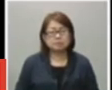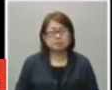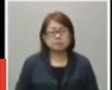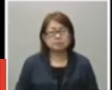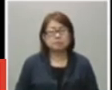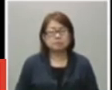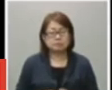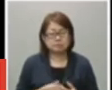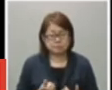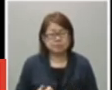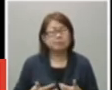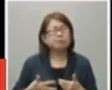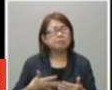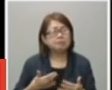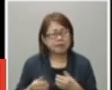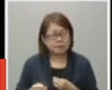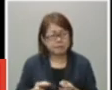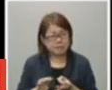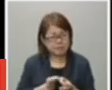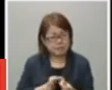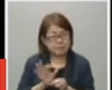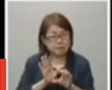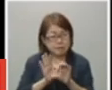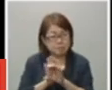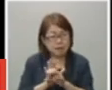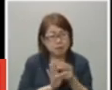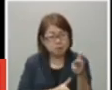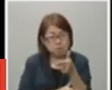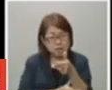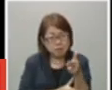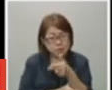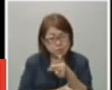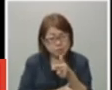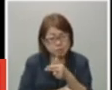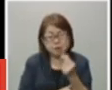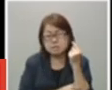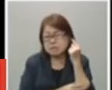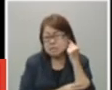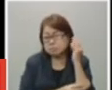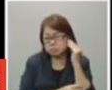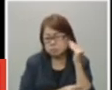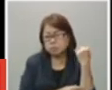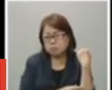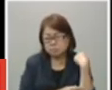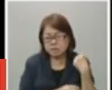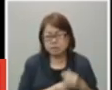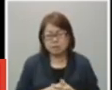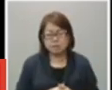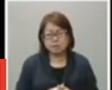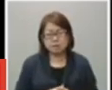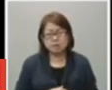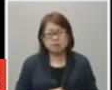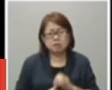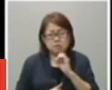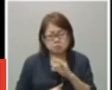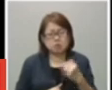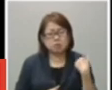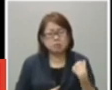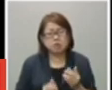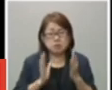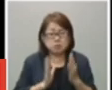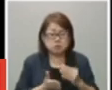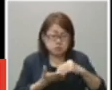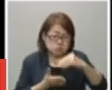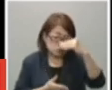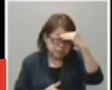ไม่เป็นไรครับผมอธิบายครับจากคลิปนี้ก็มีเสียงเนี่ยแหละครับนักศึกษาไทยที่เขาบอกว่าเขาอยาก มีนักเรียนไทยแล้วก็ค